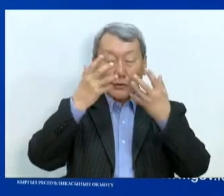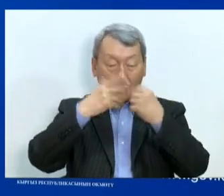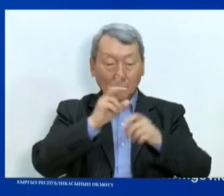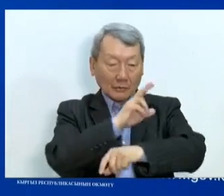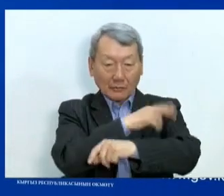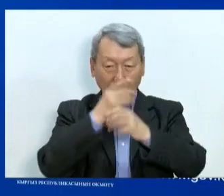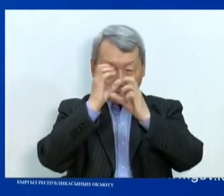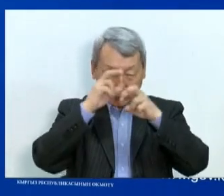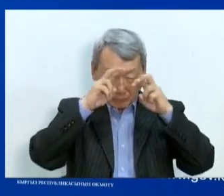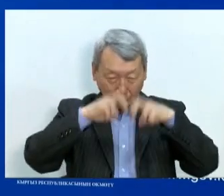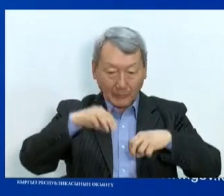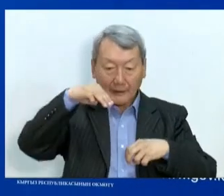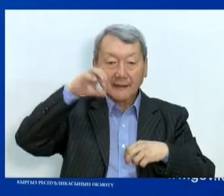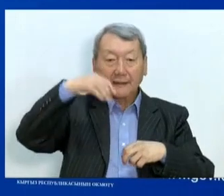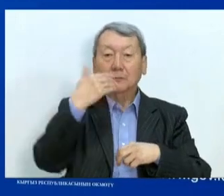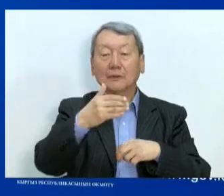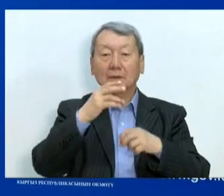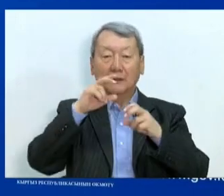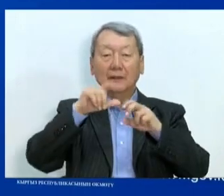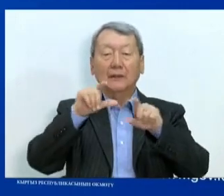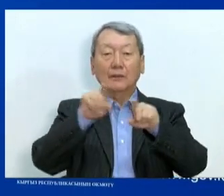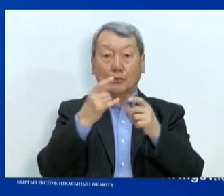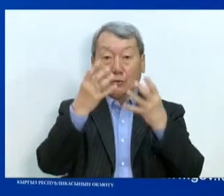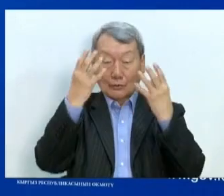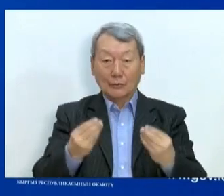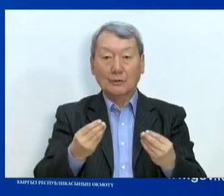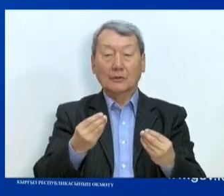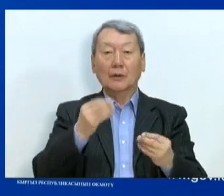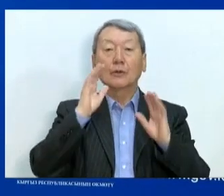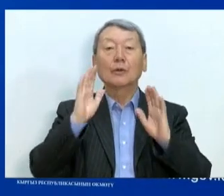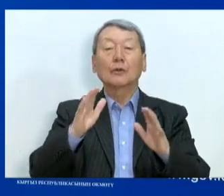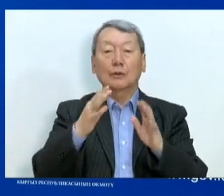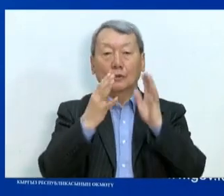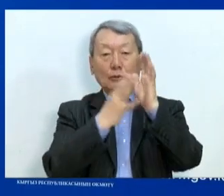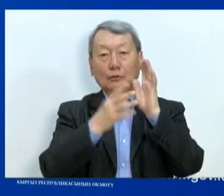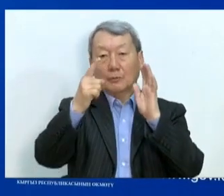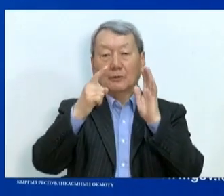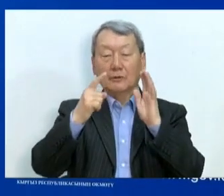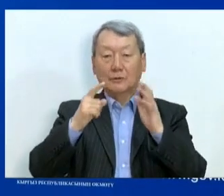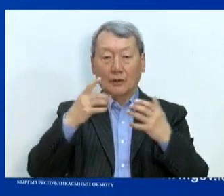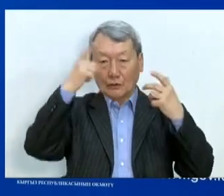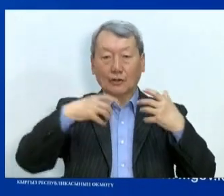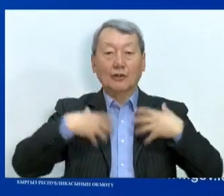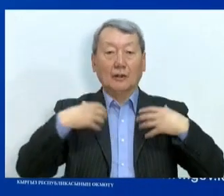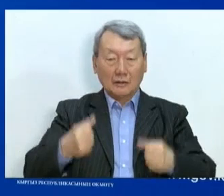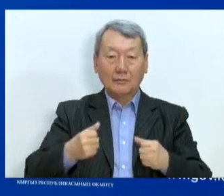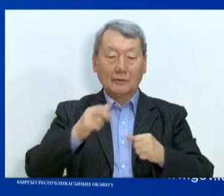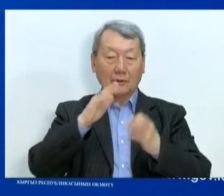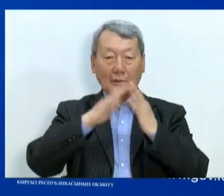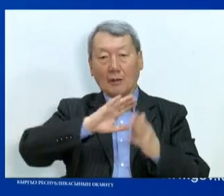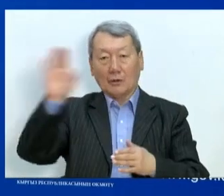жыйынтыктары терс. Республика боюнча бүгүнкү күнгө чейин жалпысынан 91 бейтап айыгып, ооруканадан